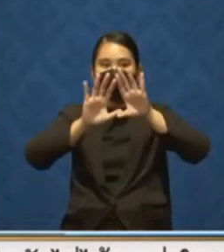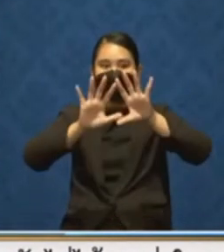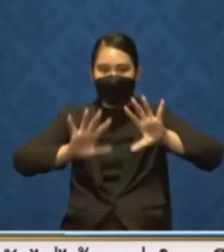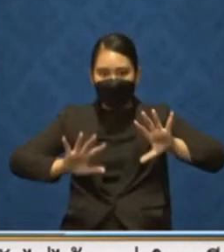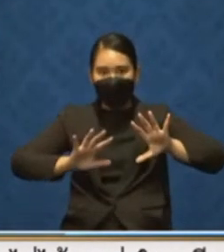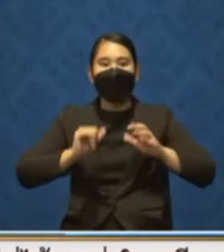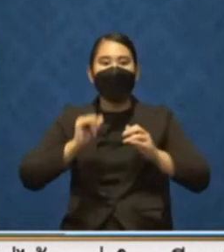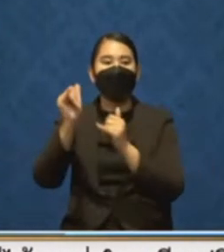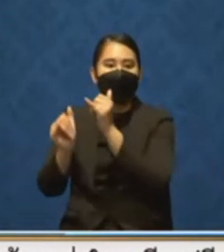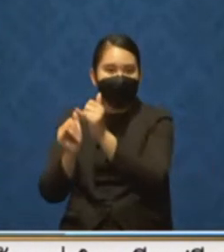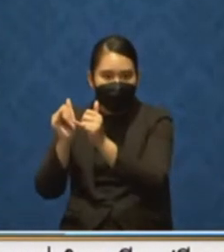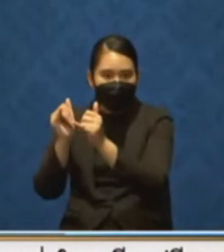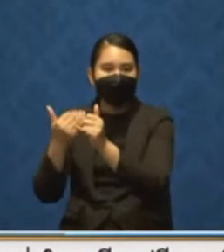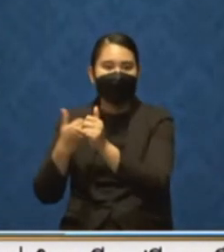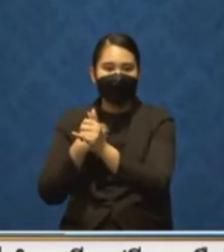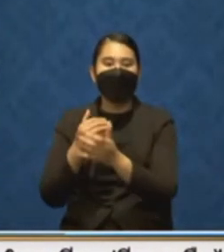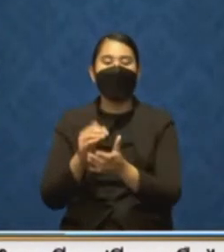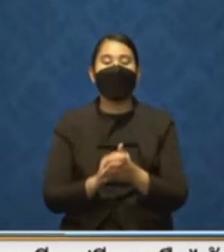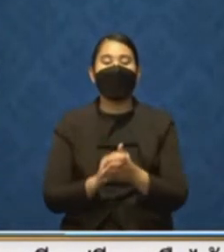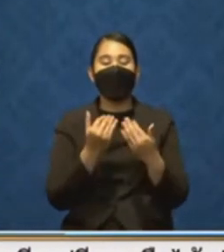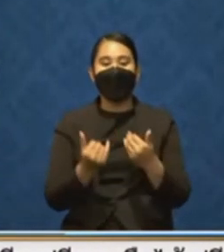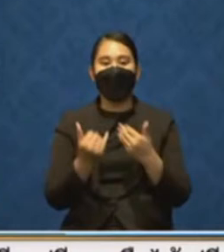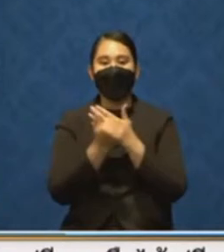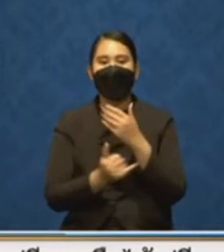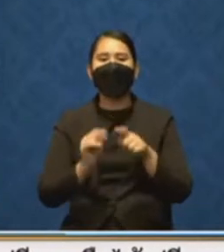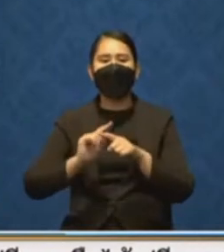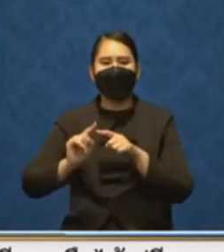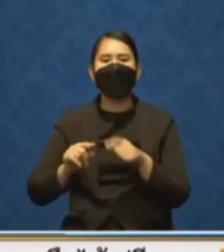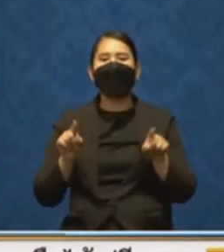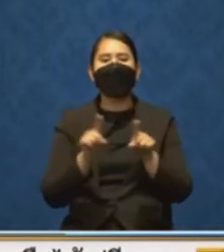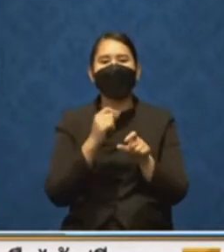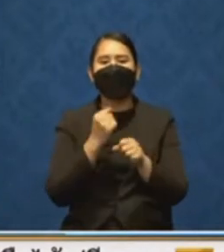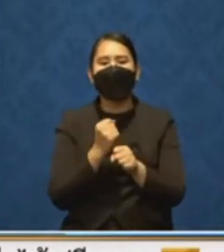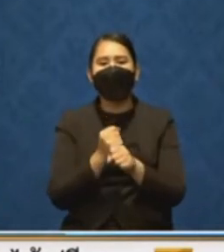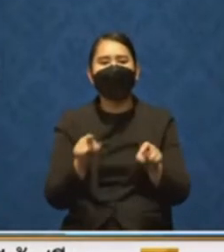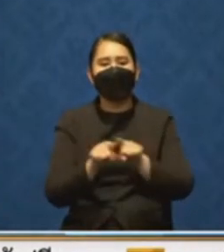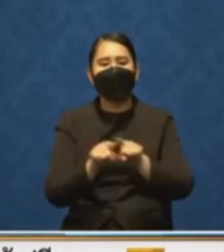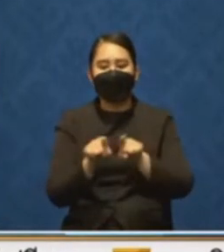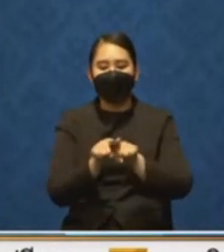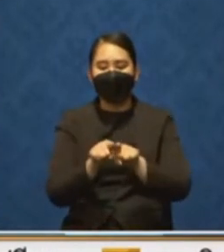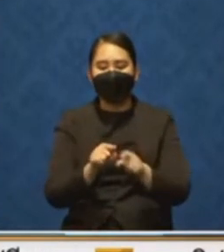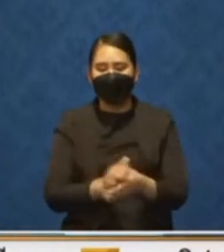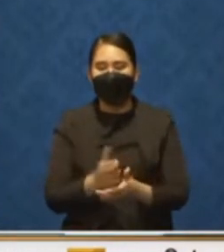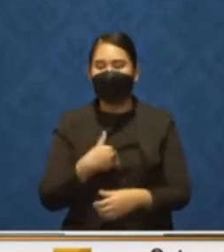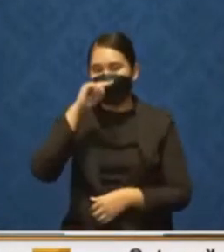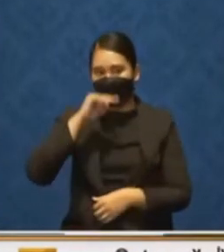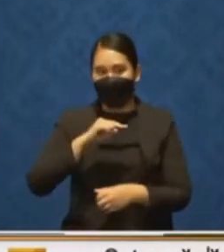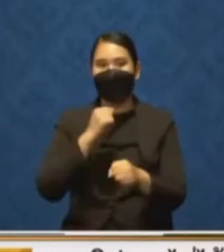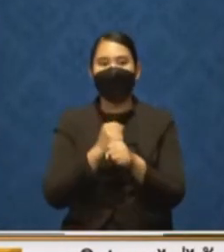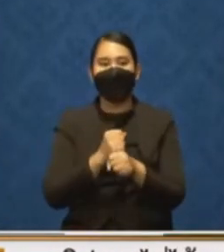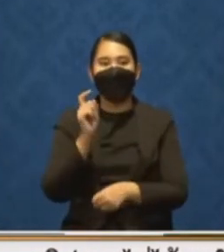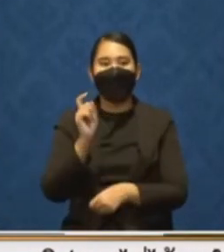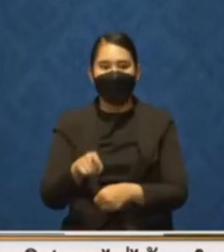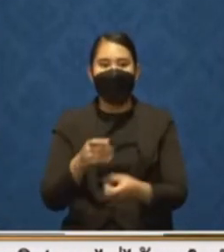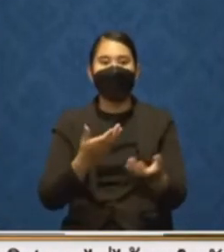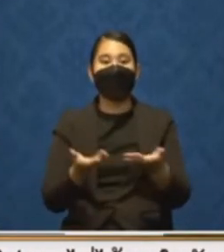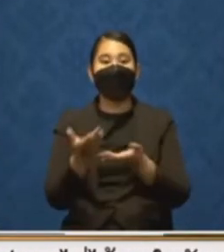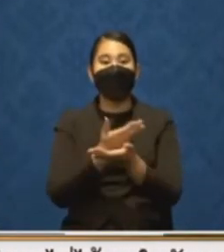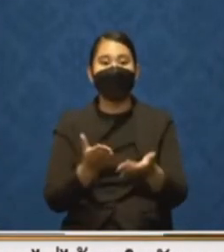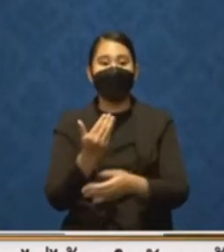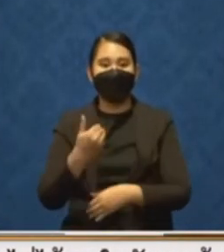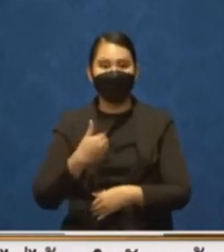ไปทั่วประเทศเล็กๆและพัฒนากับเอารีโมทนะเราก็ต้องต้องต้องทำนะครับต้องต้องพี่นานในการ